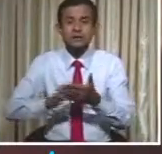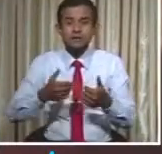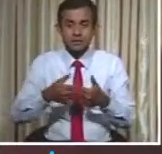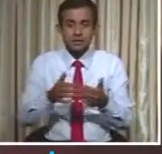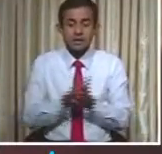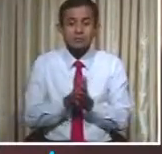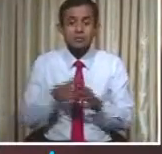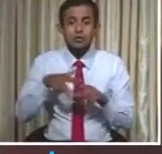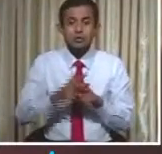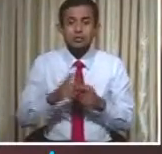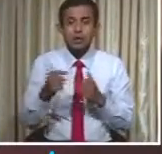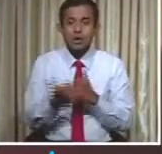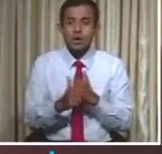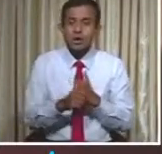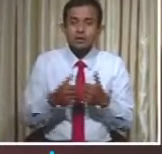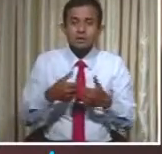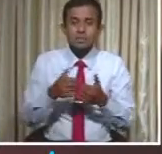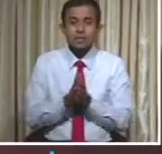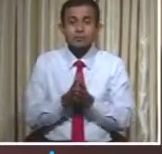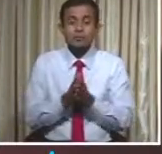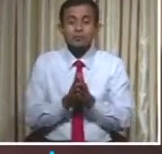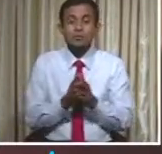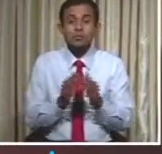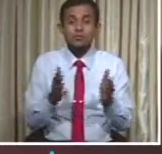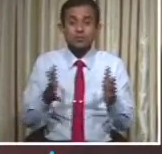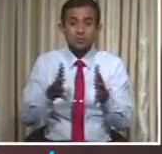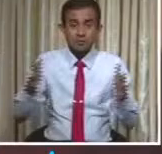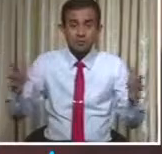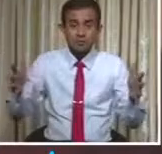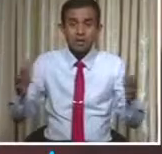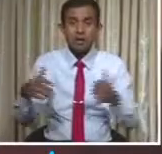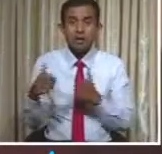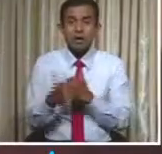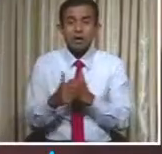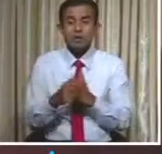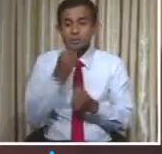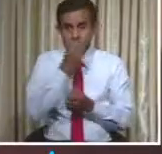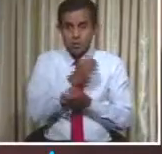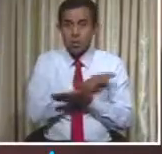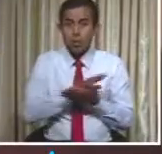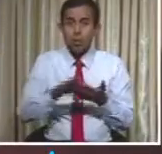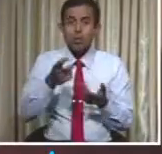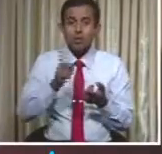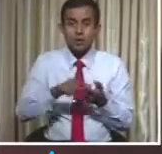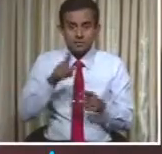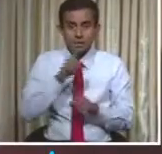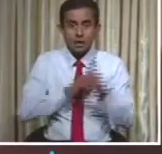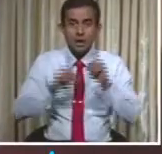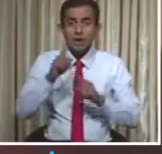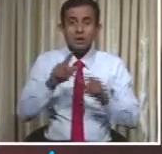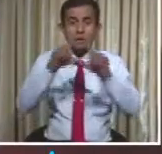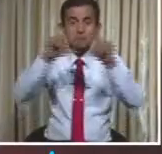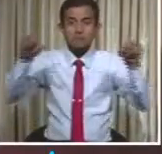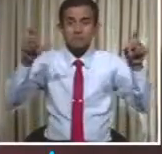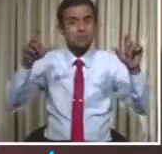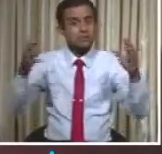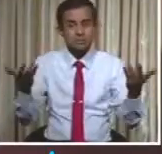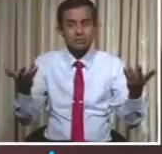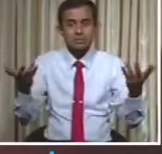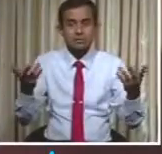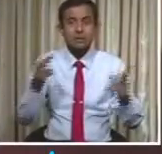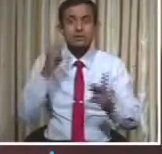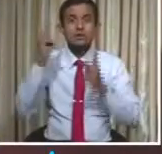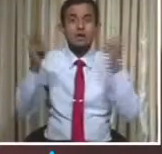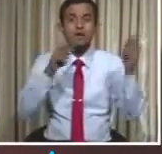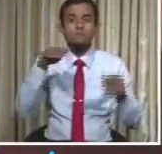කර්මාන්ත ශාලාව ගොඩනගා ගන්න නැත්නම් තමුන්ගේ ආයතනය වැඩි දියුණු කරගන්න. මේක හෝටල් කර්මාන්තේට අපේ අද කතා කරන මාතෘකාවට අදාළ නූනක්.